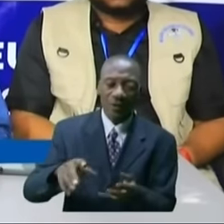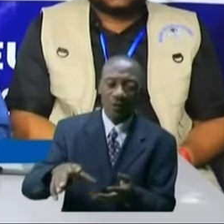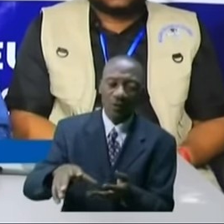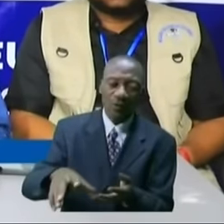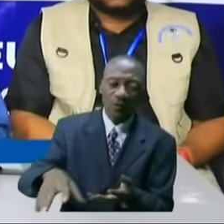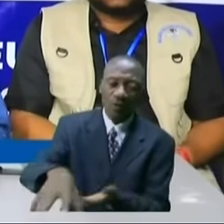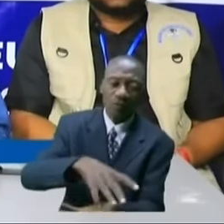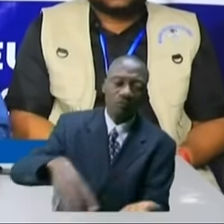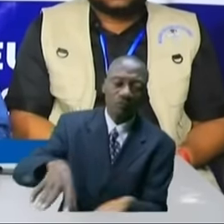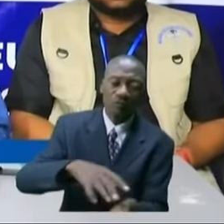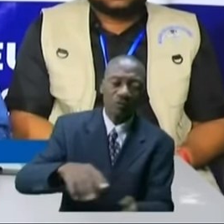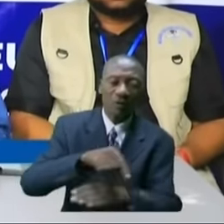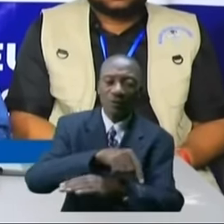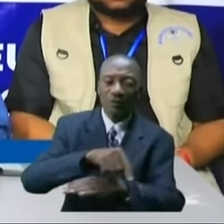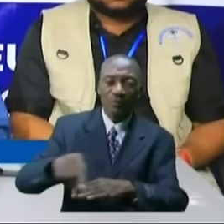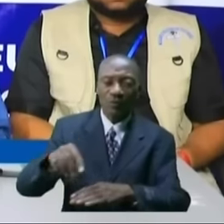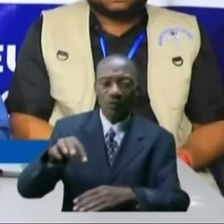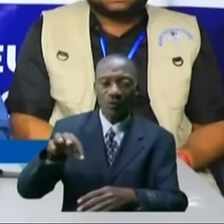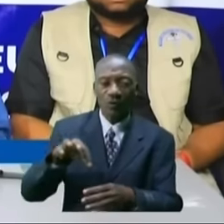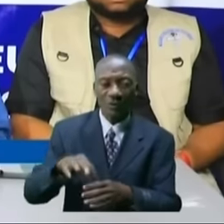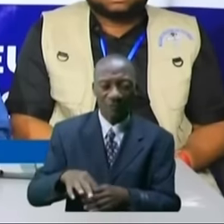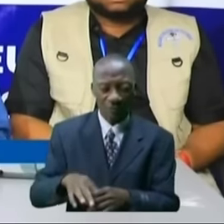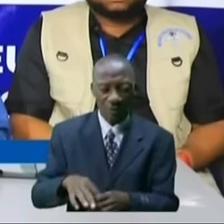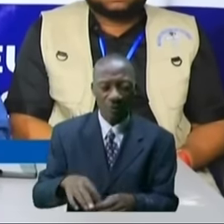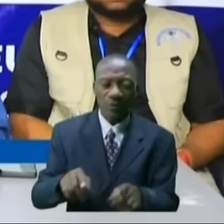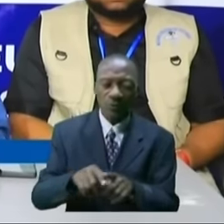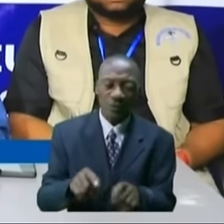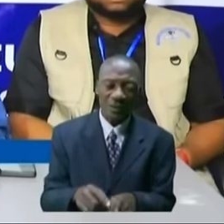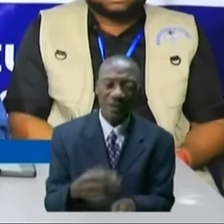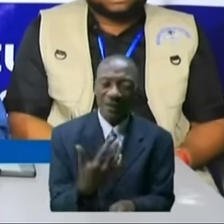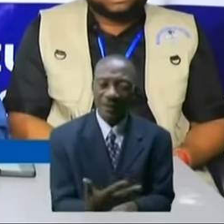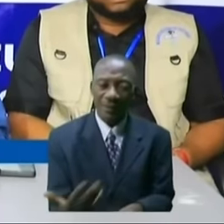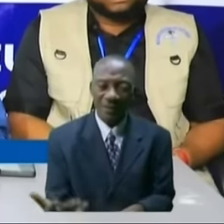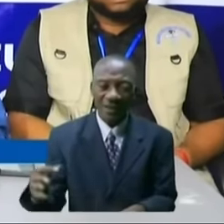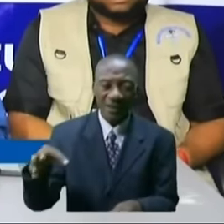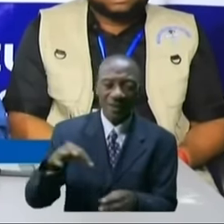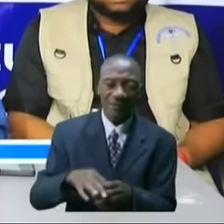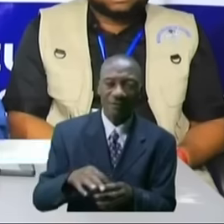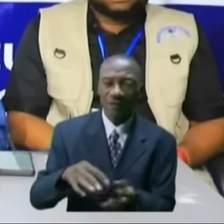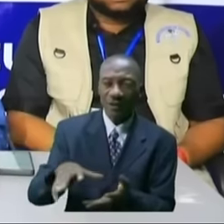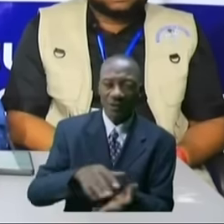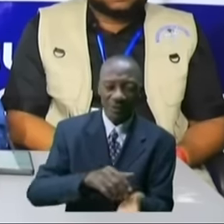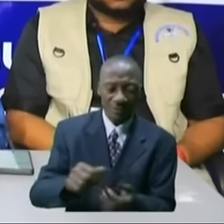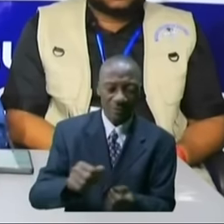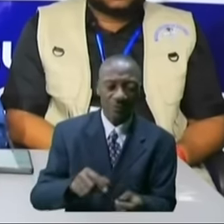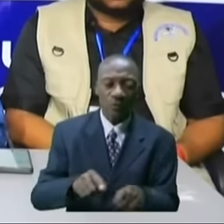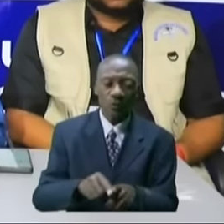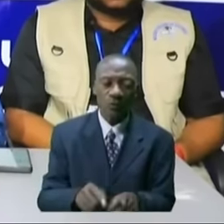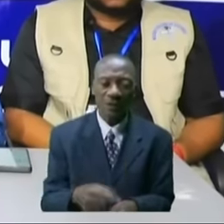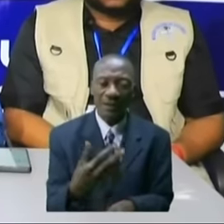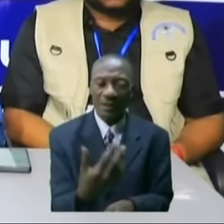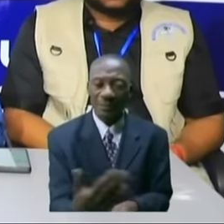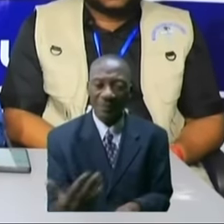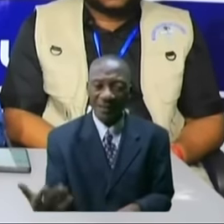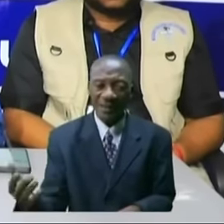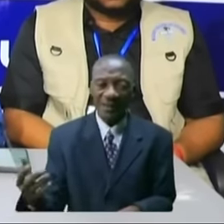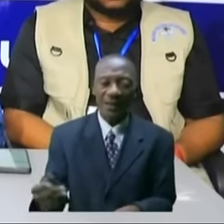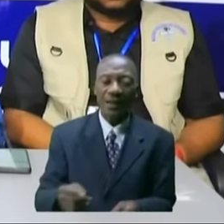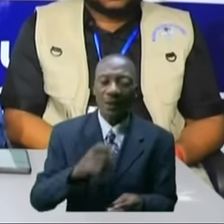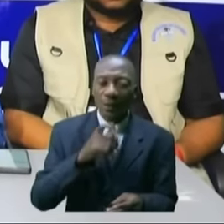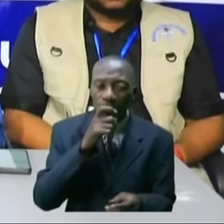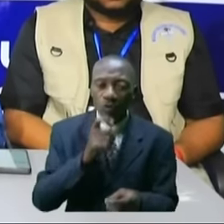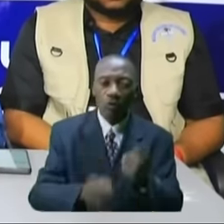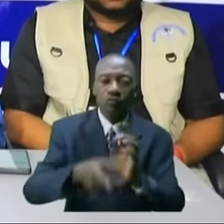matériels, notamment les dispositifs électroniques de vote DEV, et brûlé le matériel sensible.